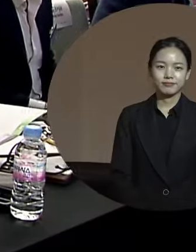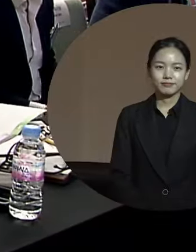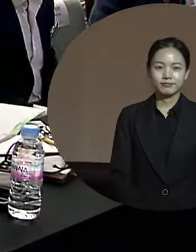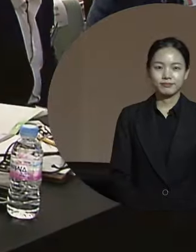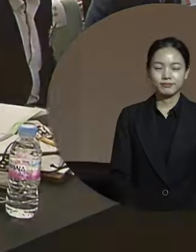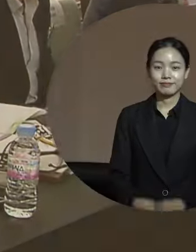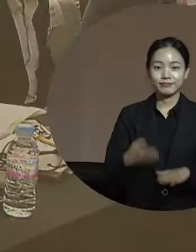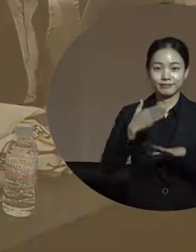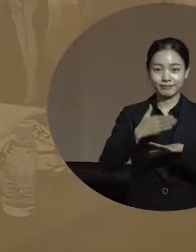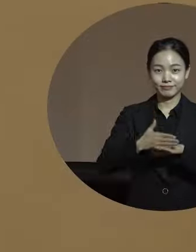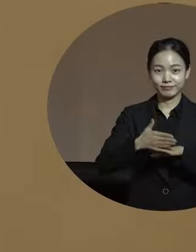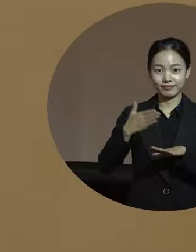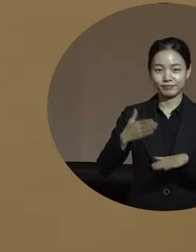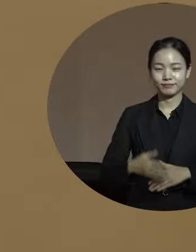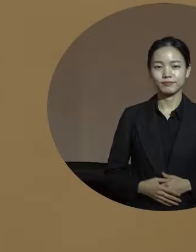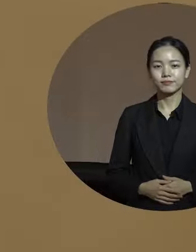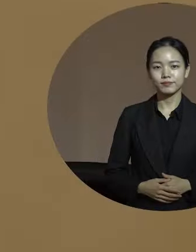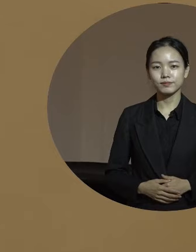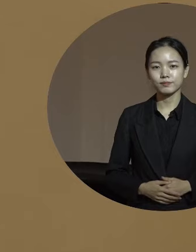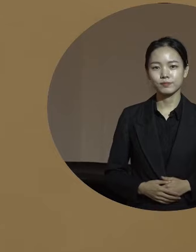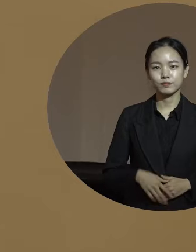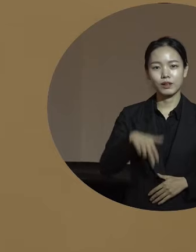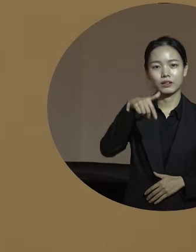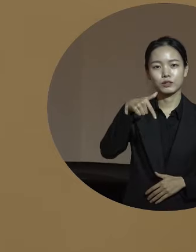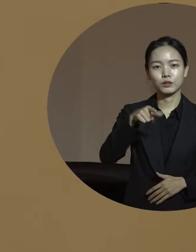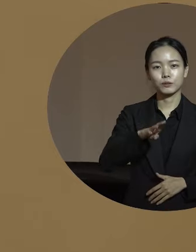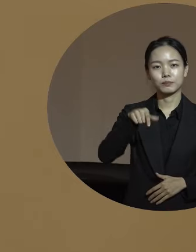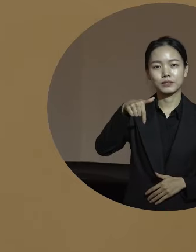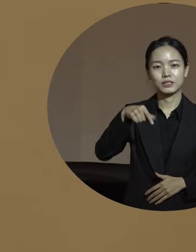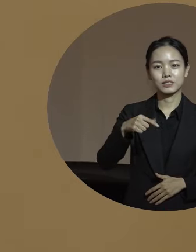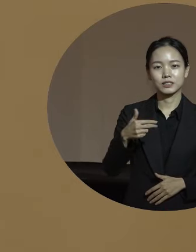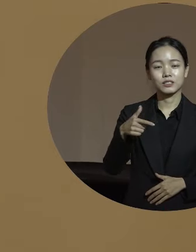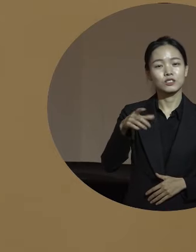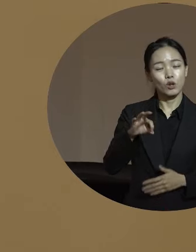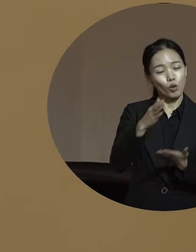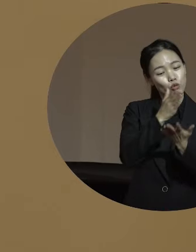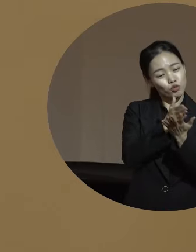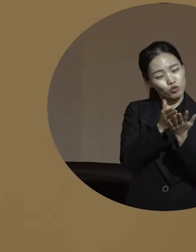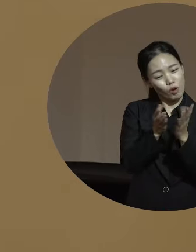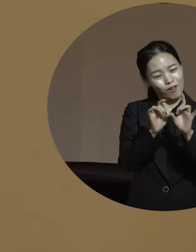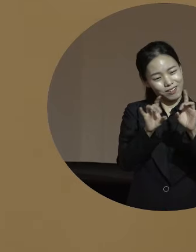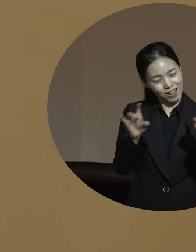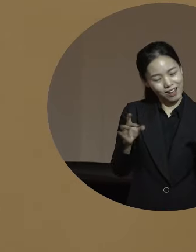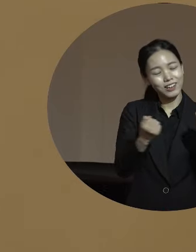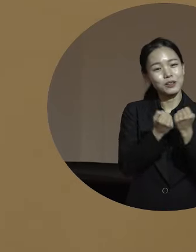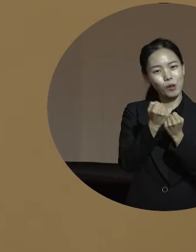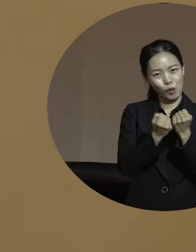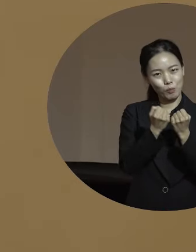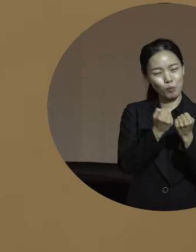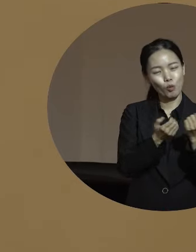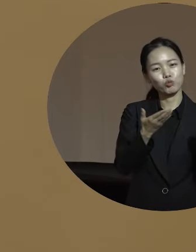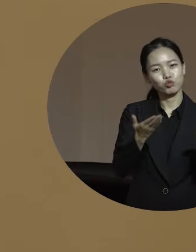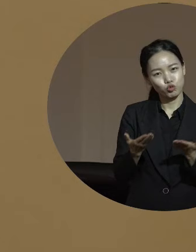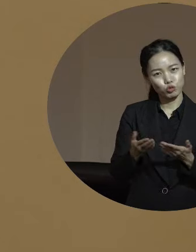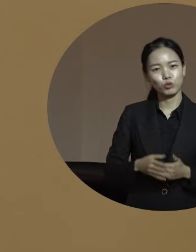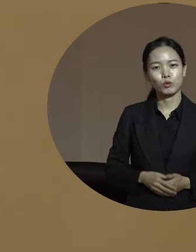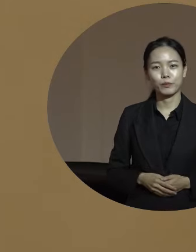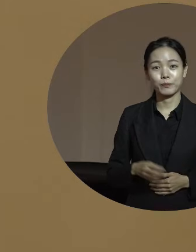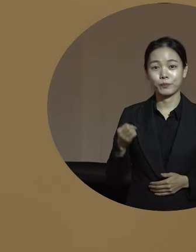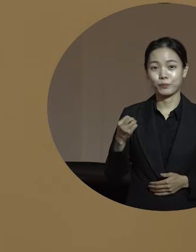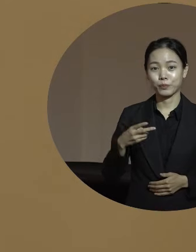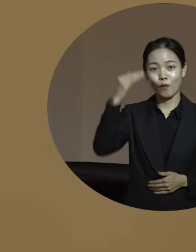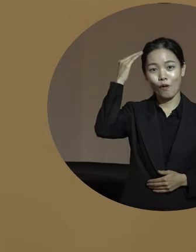네, 감사합니다. 접근성을 유형별로 정의를 해주시고 거기에 따른